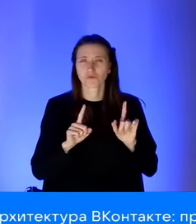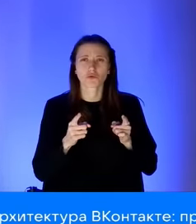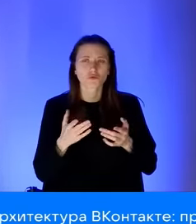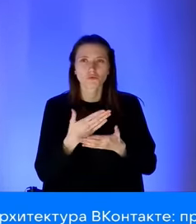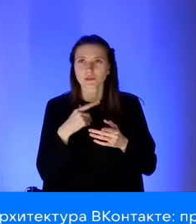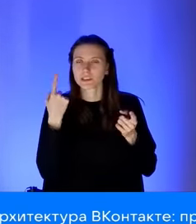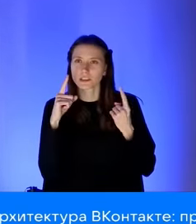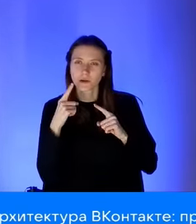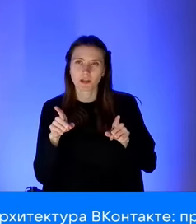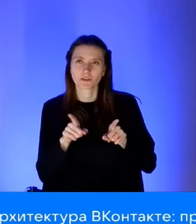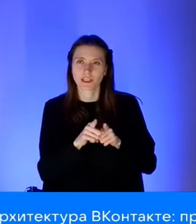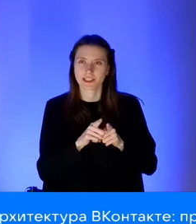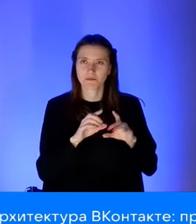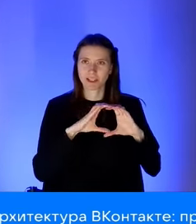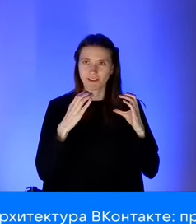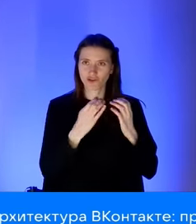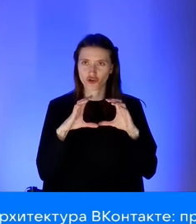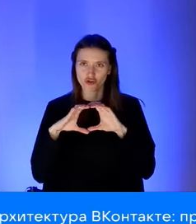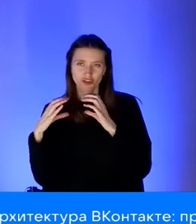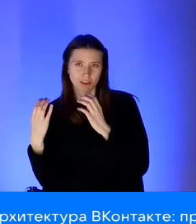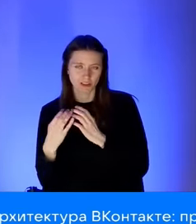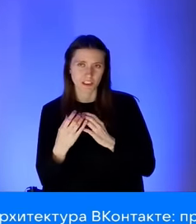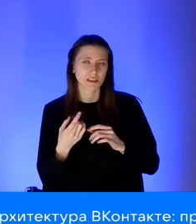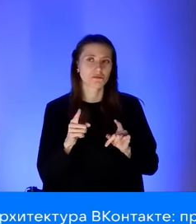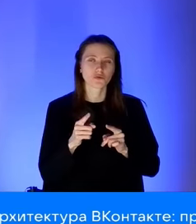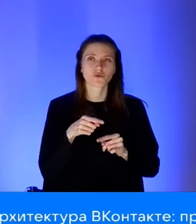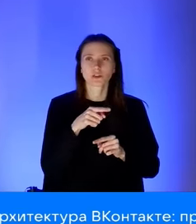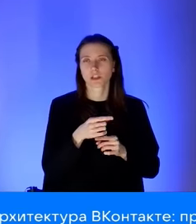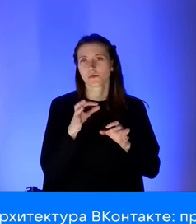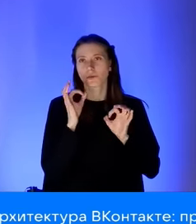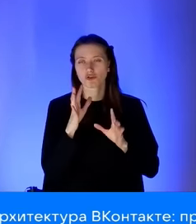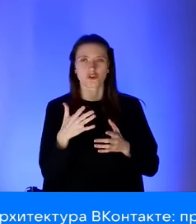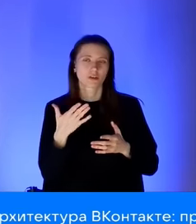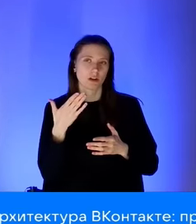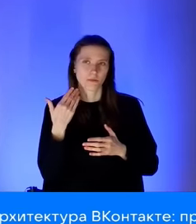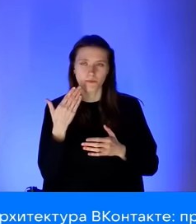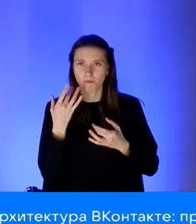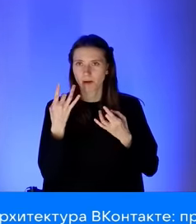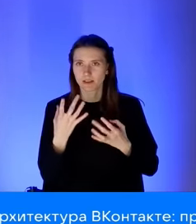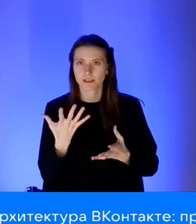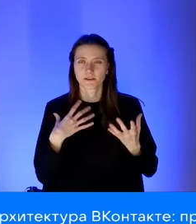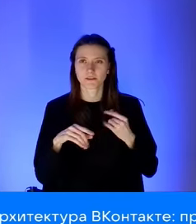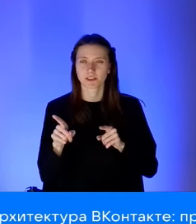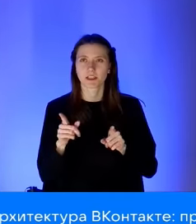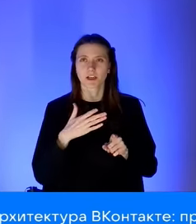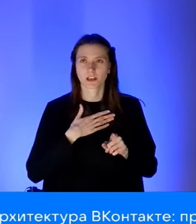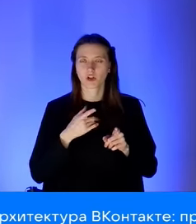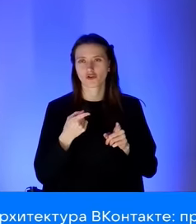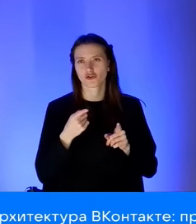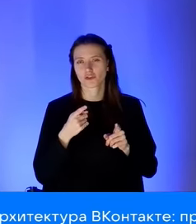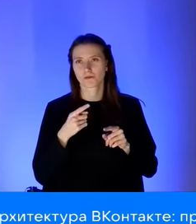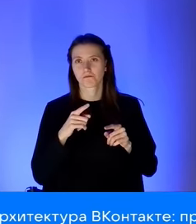движки Ну на самом деле здесь причины простые первое все наши базы данных выглядят одинаково это супер полезное свойство для